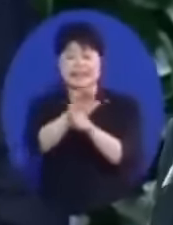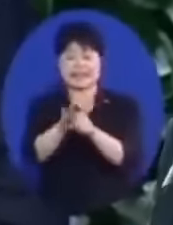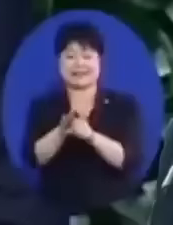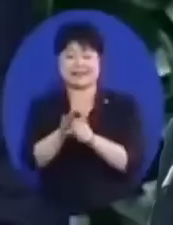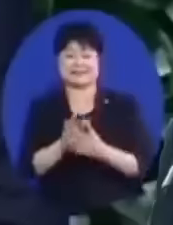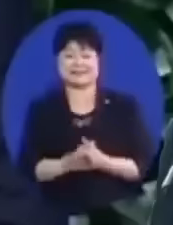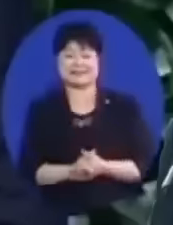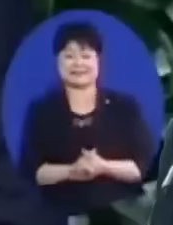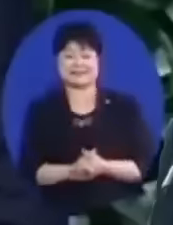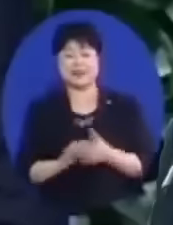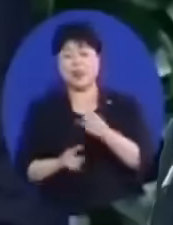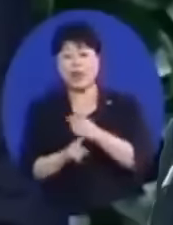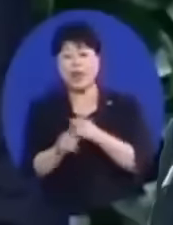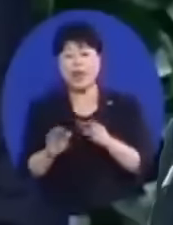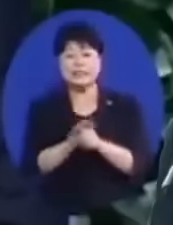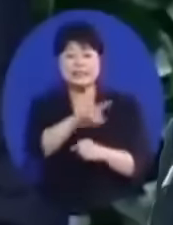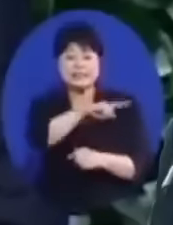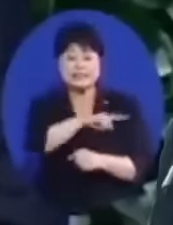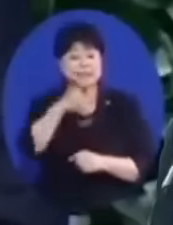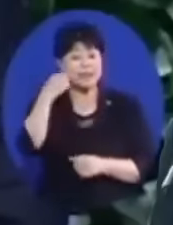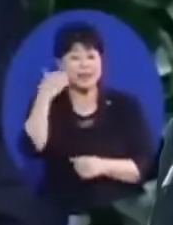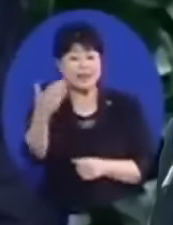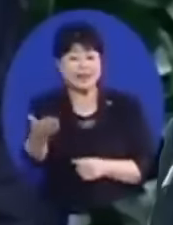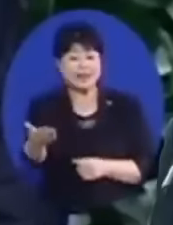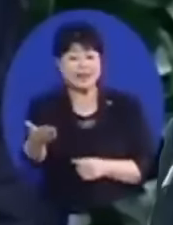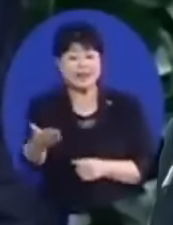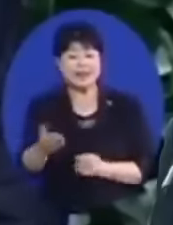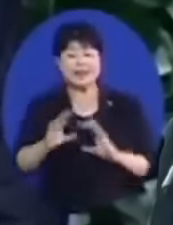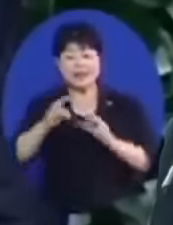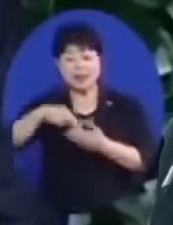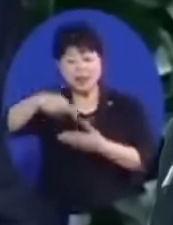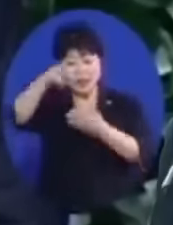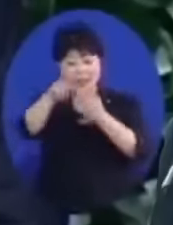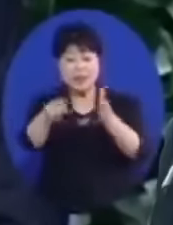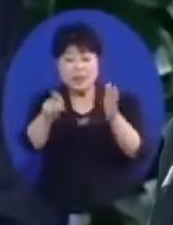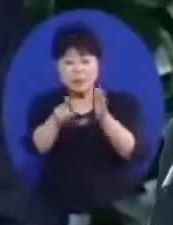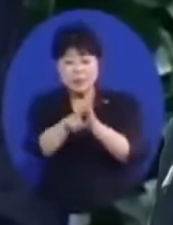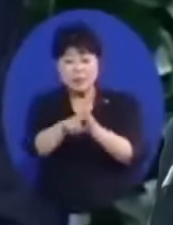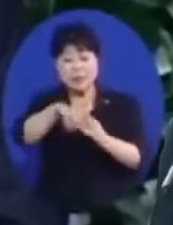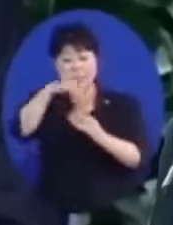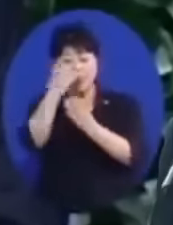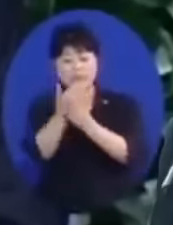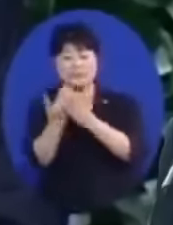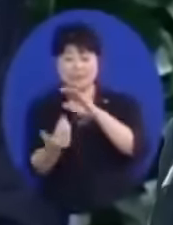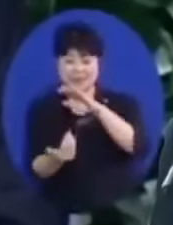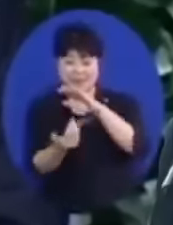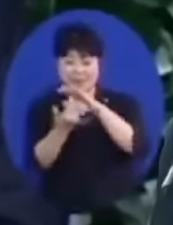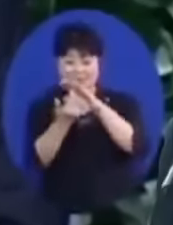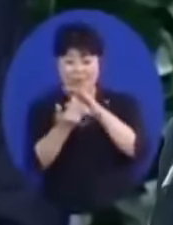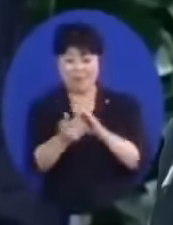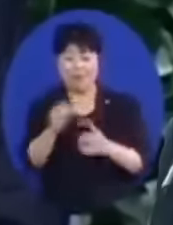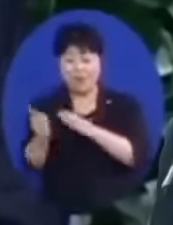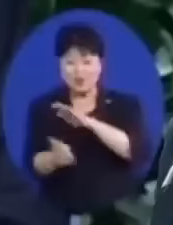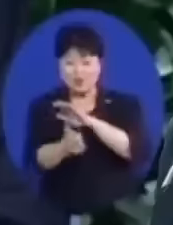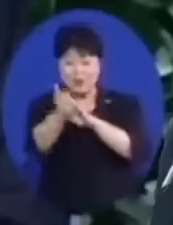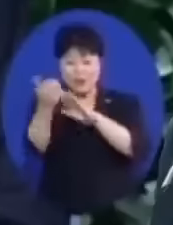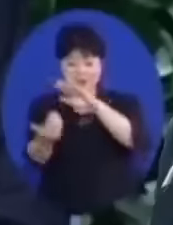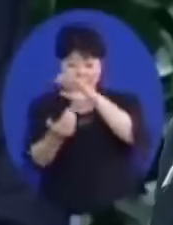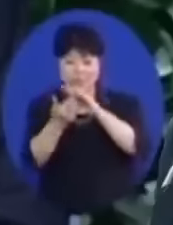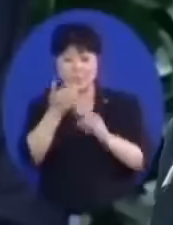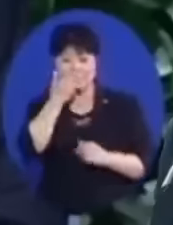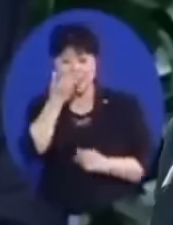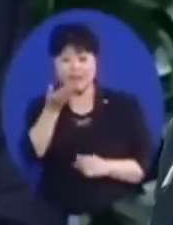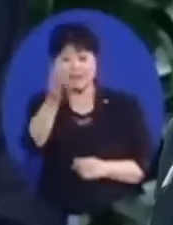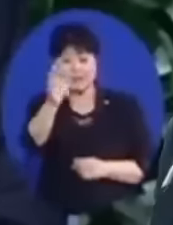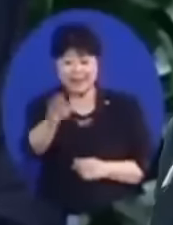했습니다. 왜 사랑이 제일이냐면 천국에 올라가면 믿음도 완성되는 것이고 소망도 다 이루어진